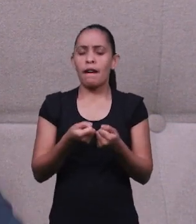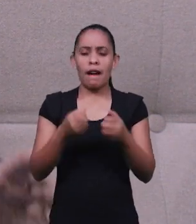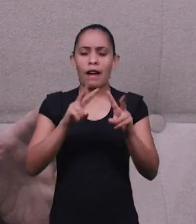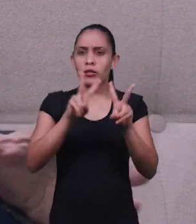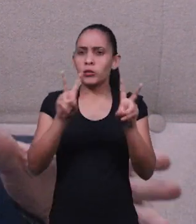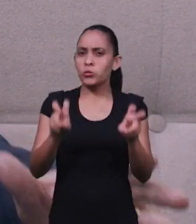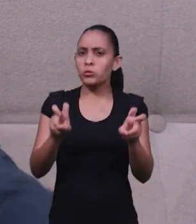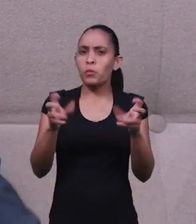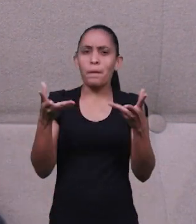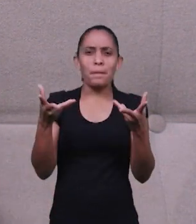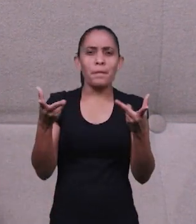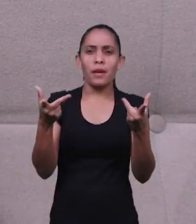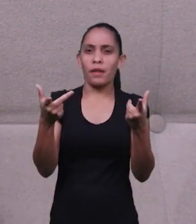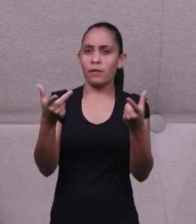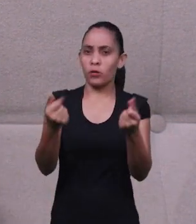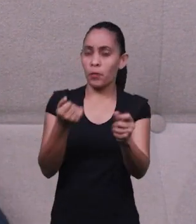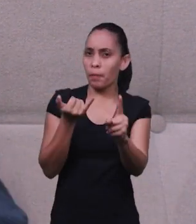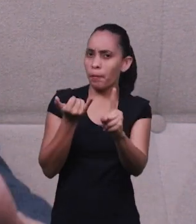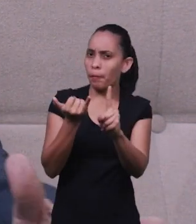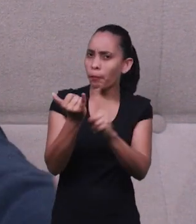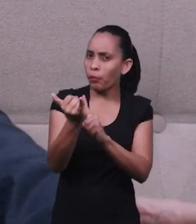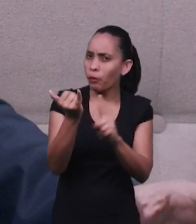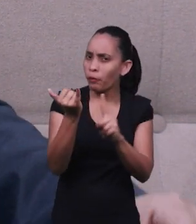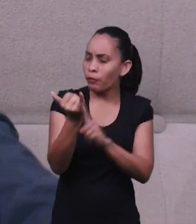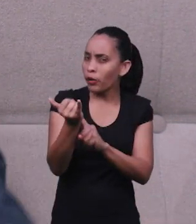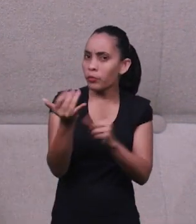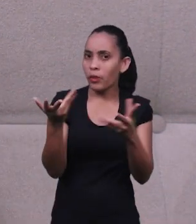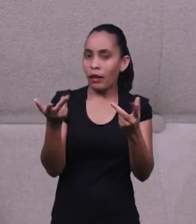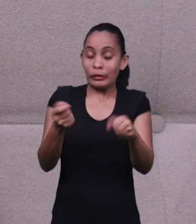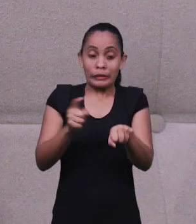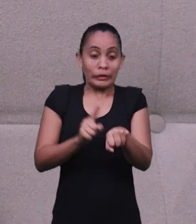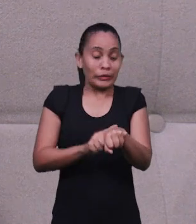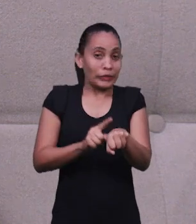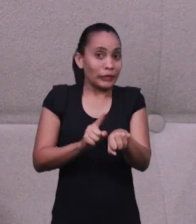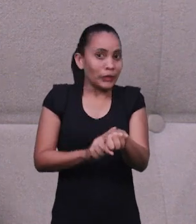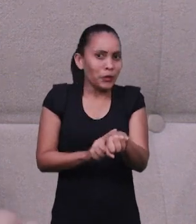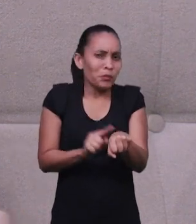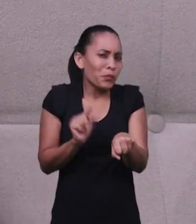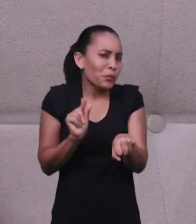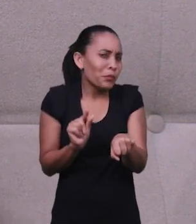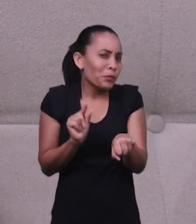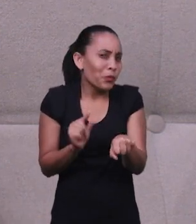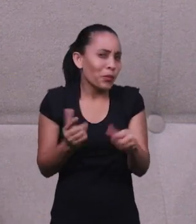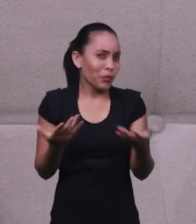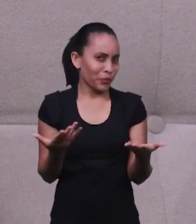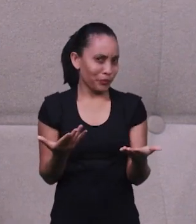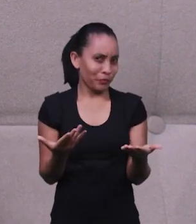glorieuses, merveilleuses, d'états prophétiques extraordinaires, le temps est peu.